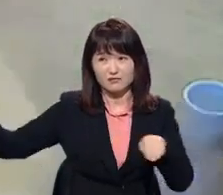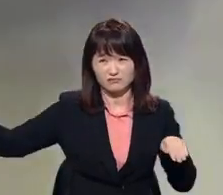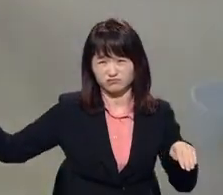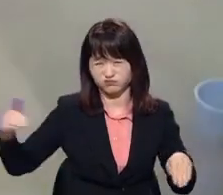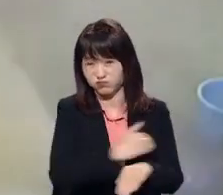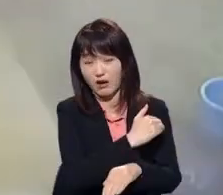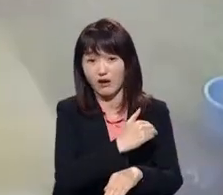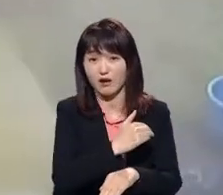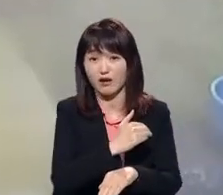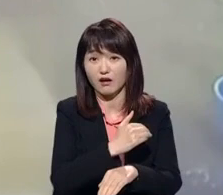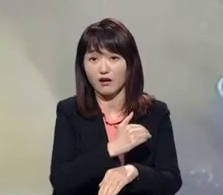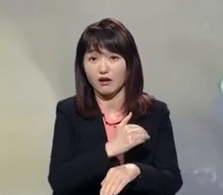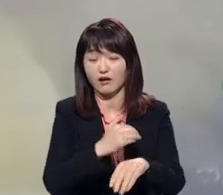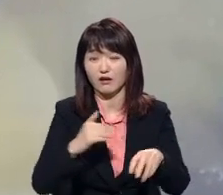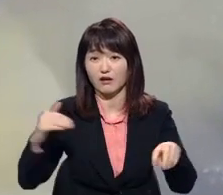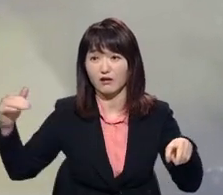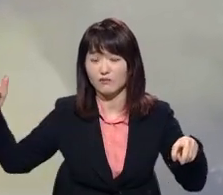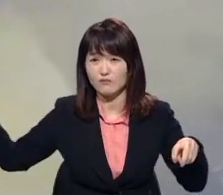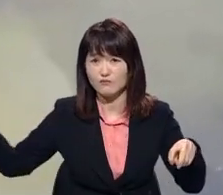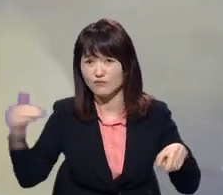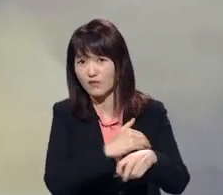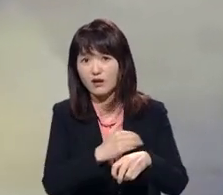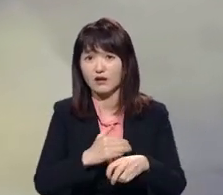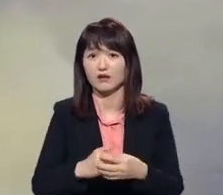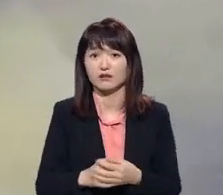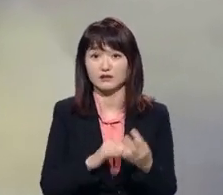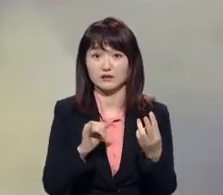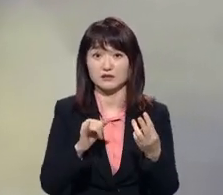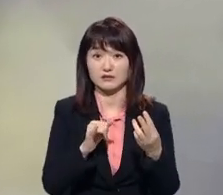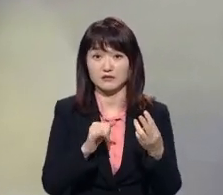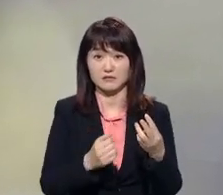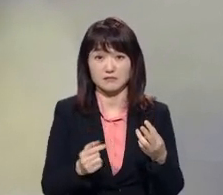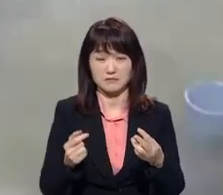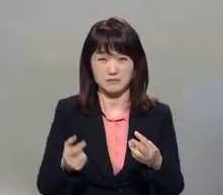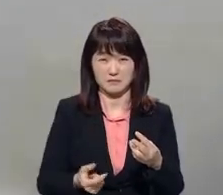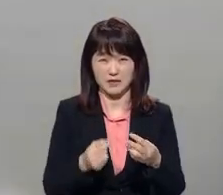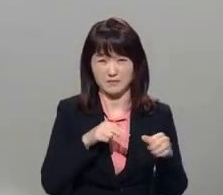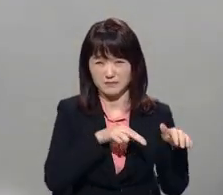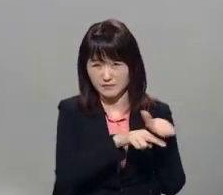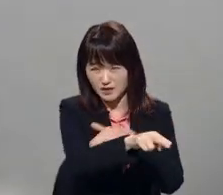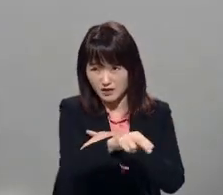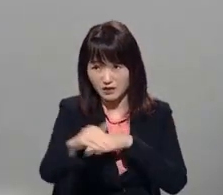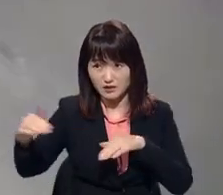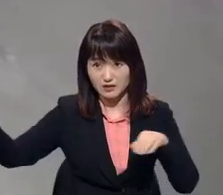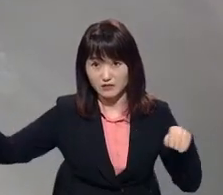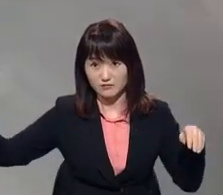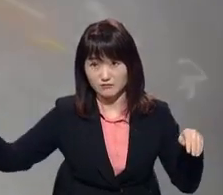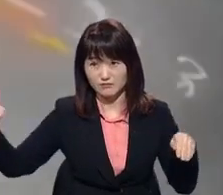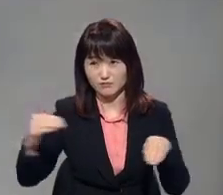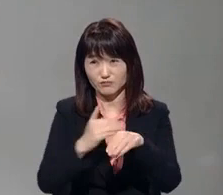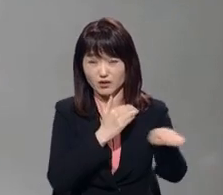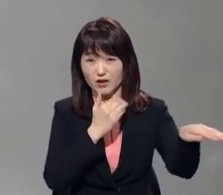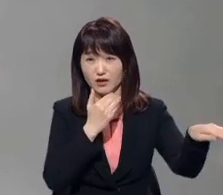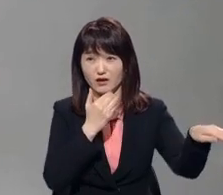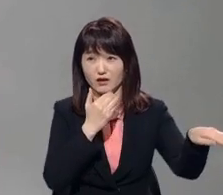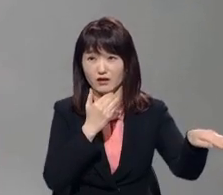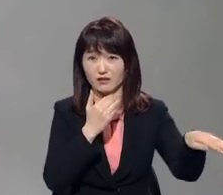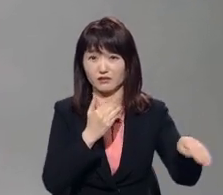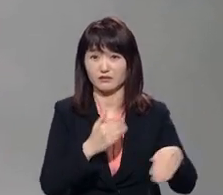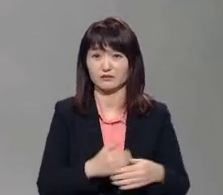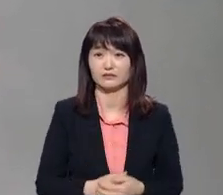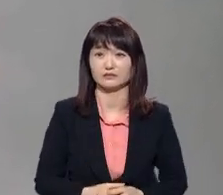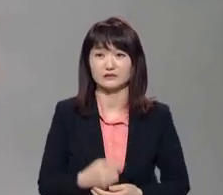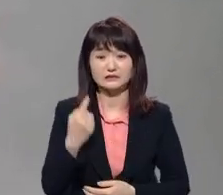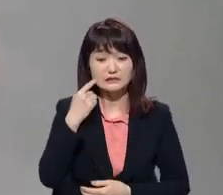엄청난 속도로 이들에게 돌진을 합니다 한남성은 재빨리 피해 보지만요 돌진한 차에 부딪혀서 화면 밖으로 사라져버립니다